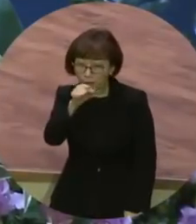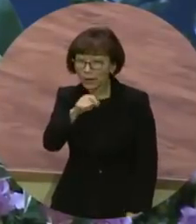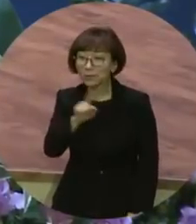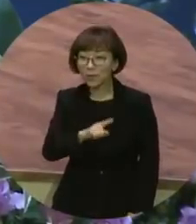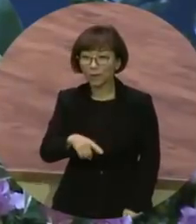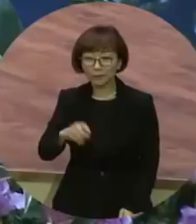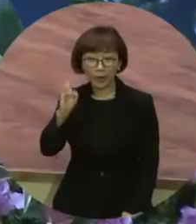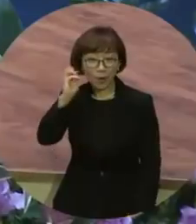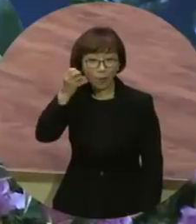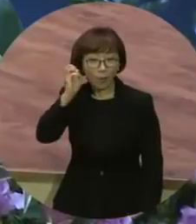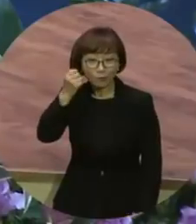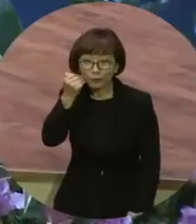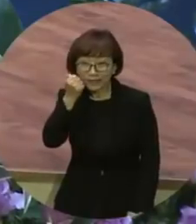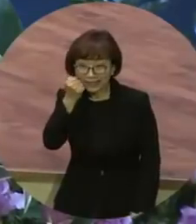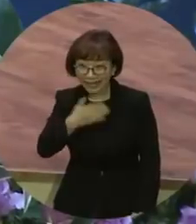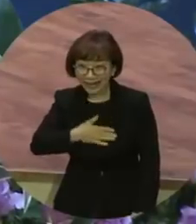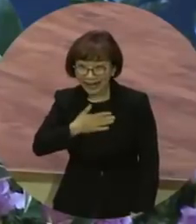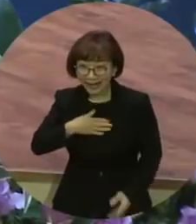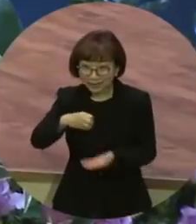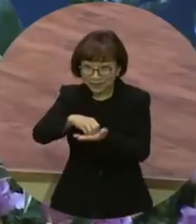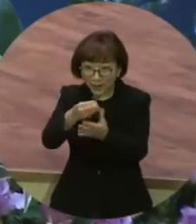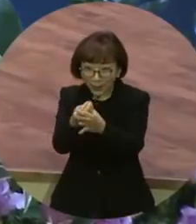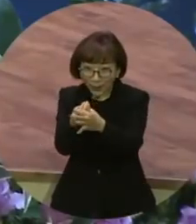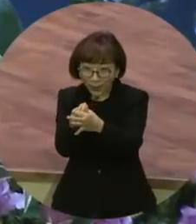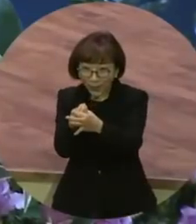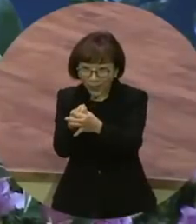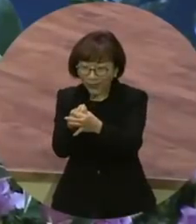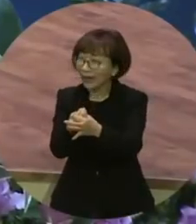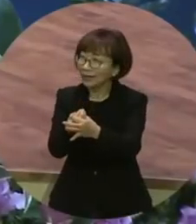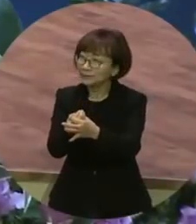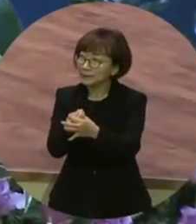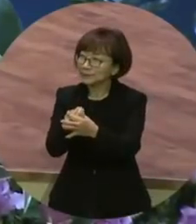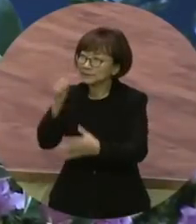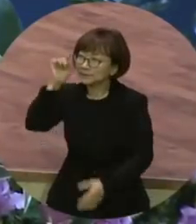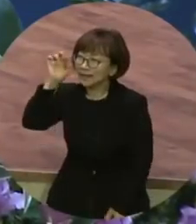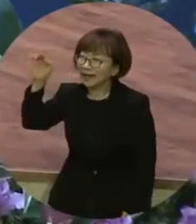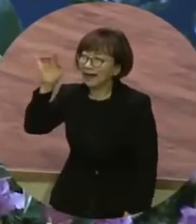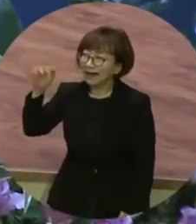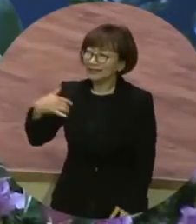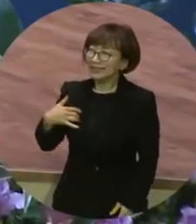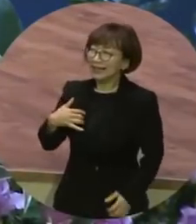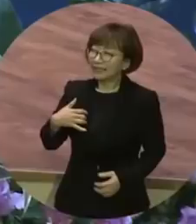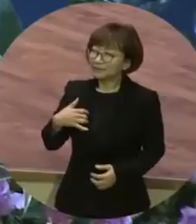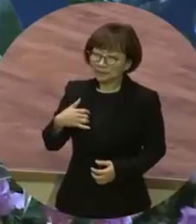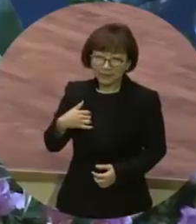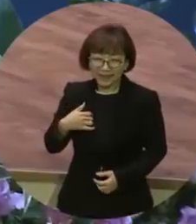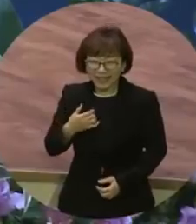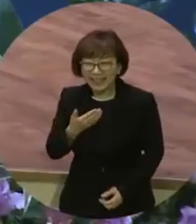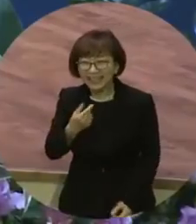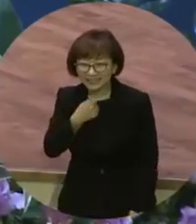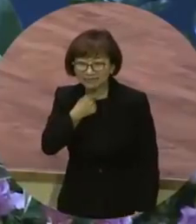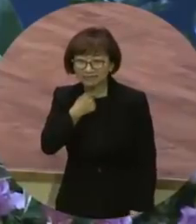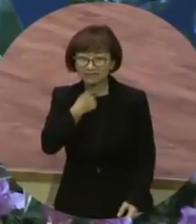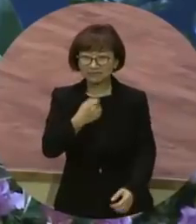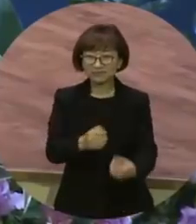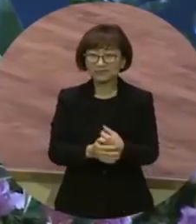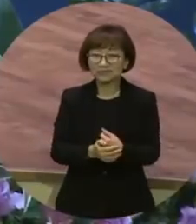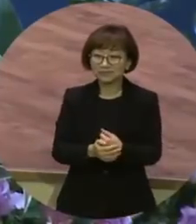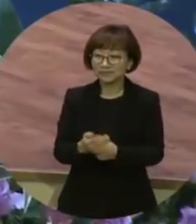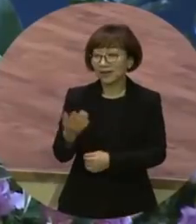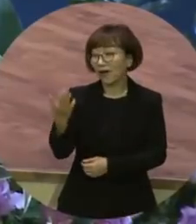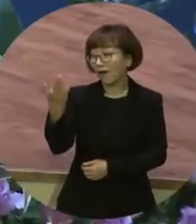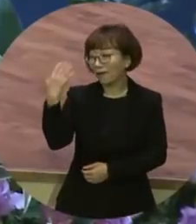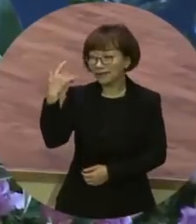호두과자거든요. 이 호두과자를 생각하면 은혜가 되고 막 그래요. 그래서 이번 얼마 전에도 교육자 수련회를